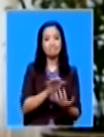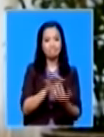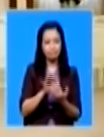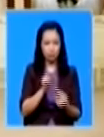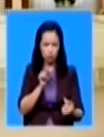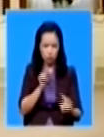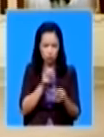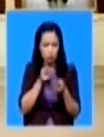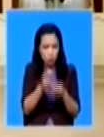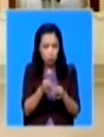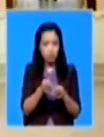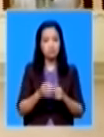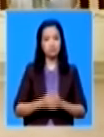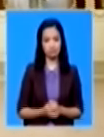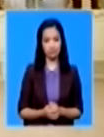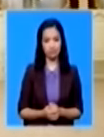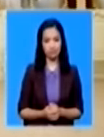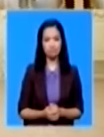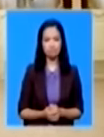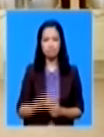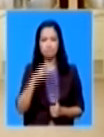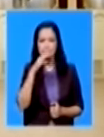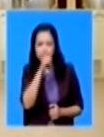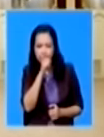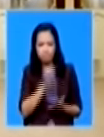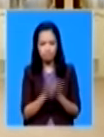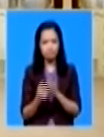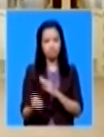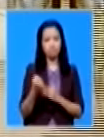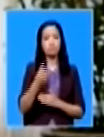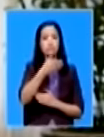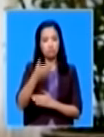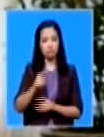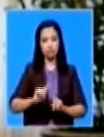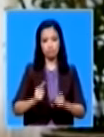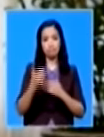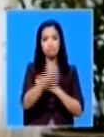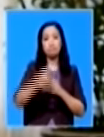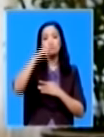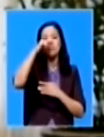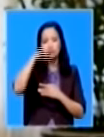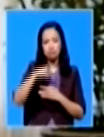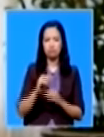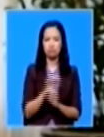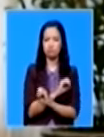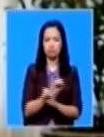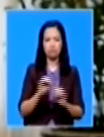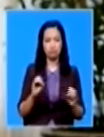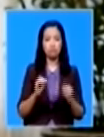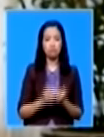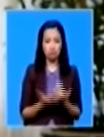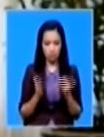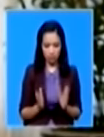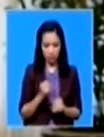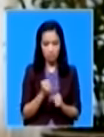างในวงราชการค่ะท่านนายกค่ะเพื่อรักษาความลับความมั่นคงของชาติแต่ว่าประเทศไทยที่ผ่านมาเรายังไม่มีนะก็เลยทำให้ข้าราช